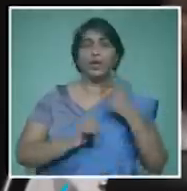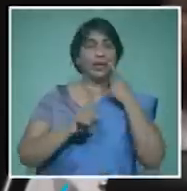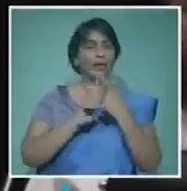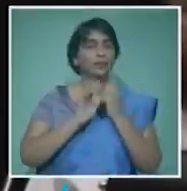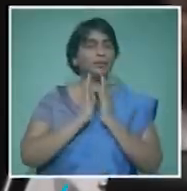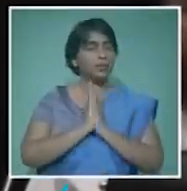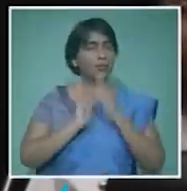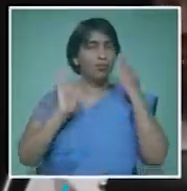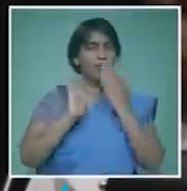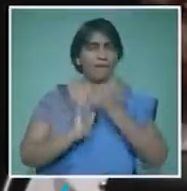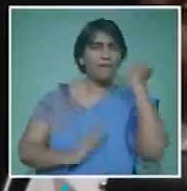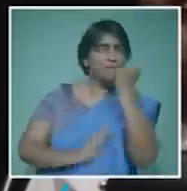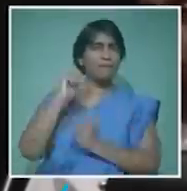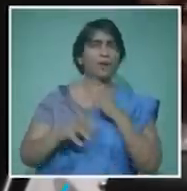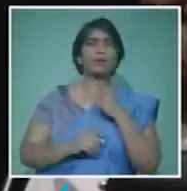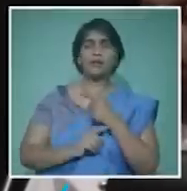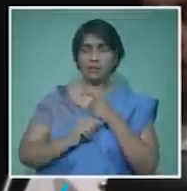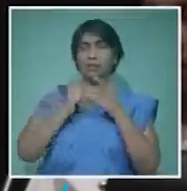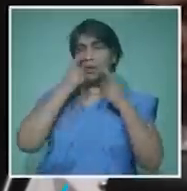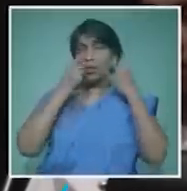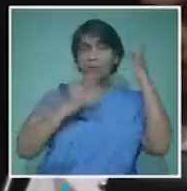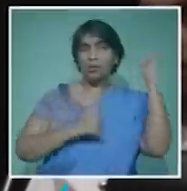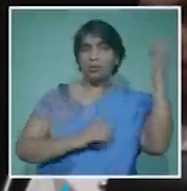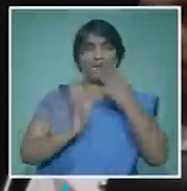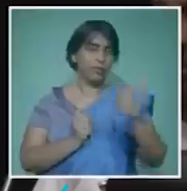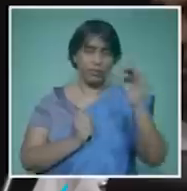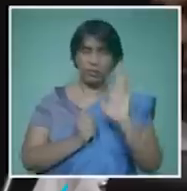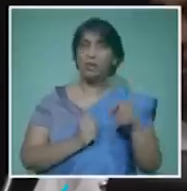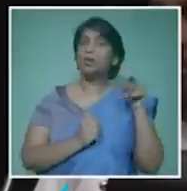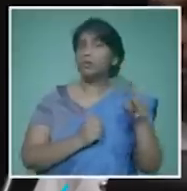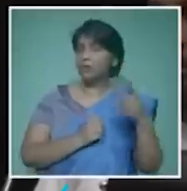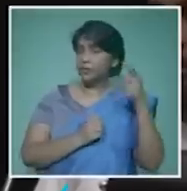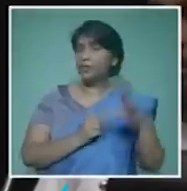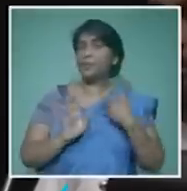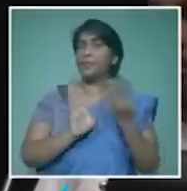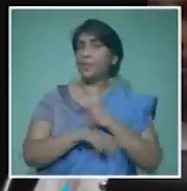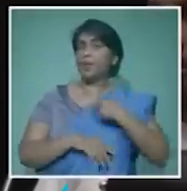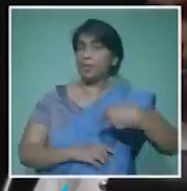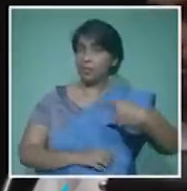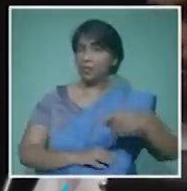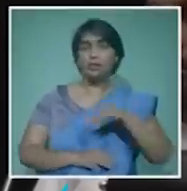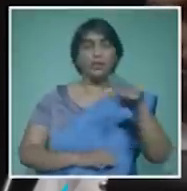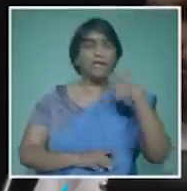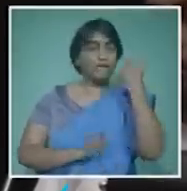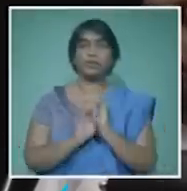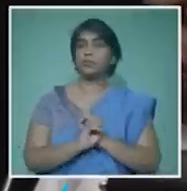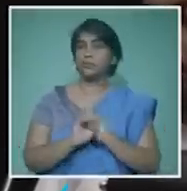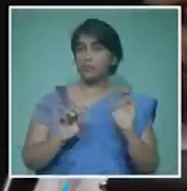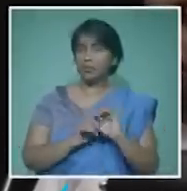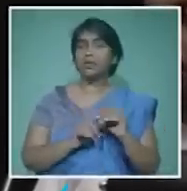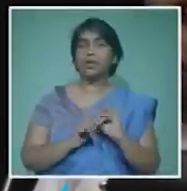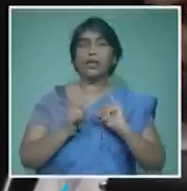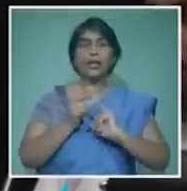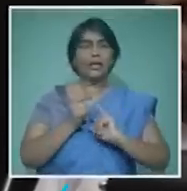දළදා වහන්සේට අපහාස උපහාස කරන්න මේ ලෝකේ කාටවත් අයිතියක් නැහැ. ඒක නිසා පහුගිය දිනවල මේ සමාජ මාධ්‍ය හරහා